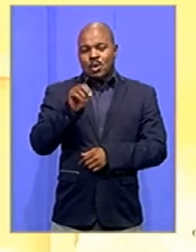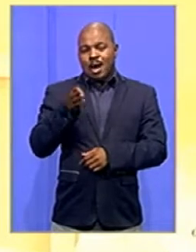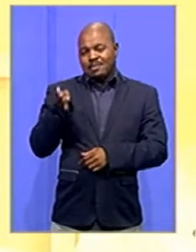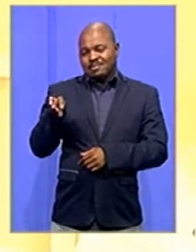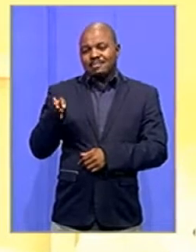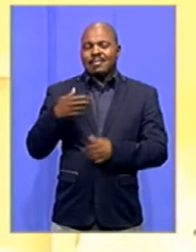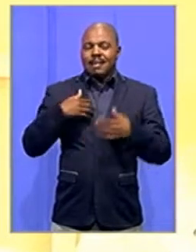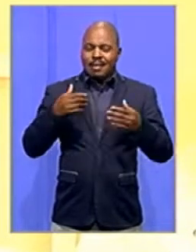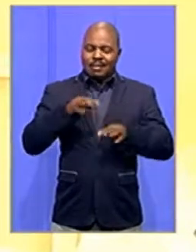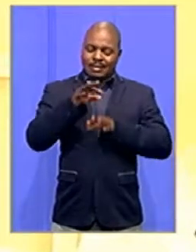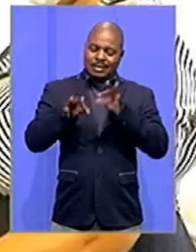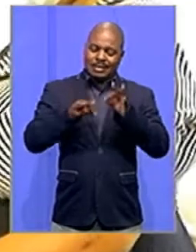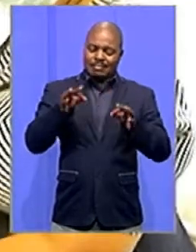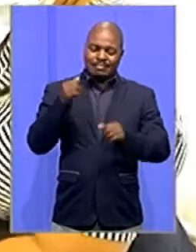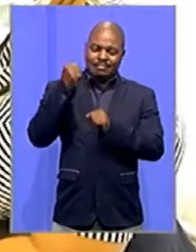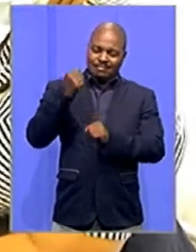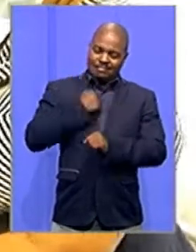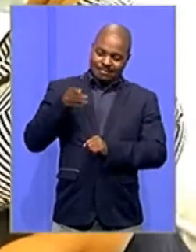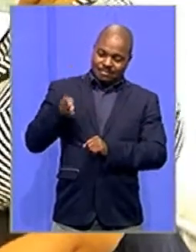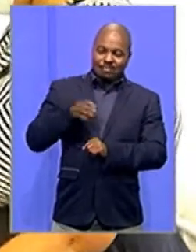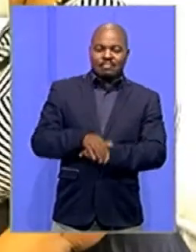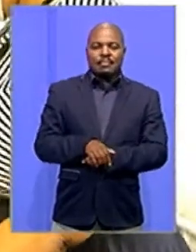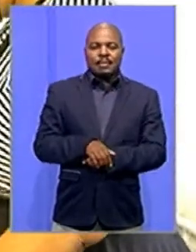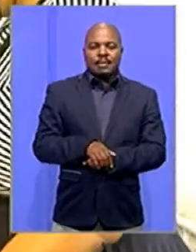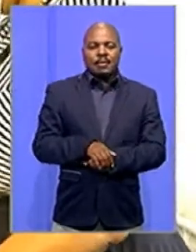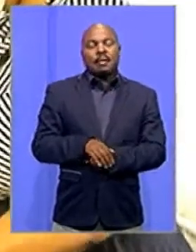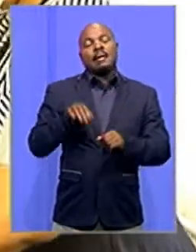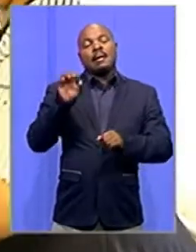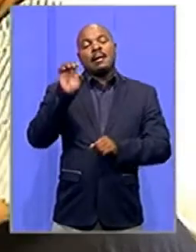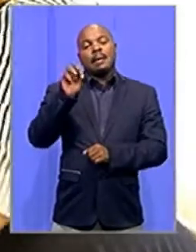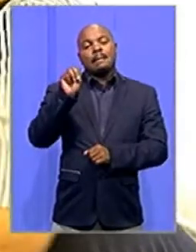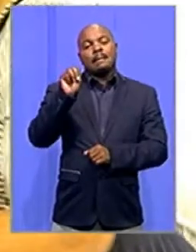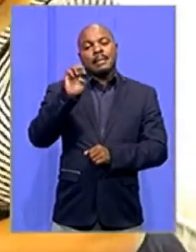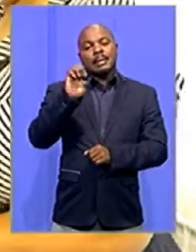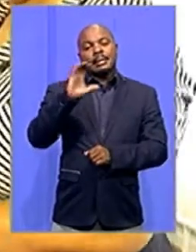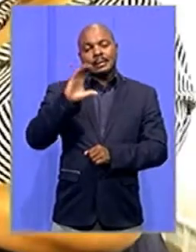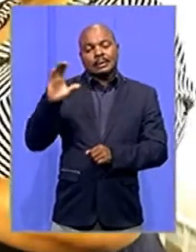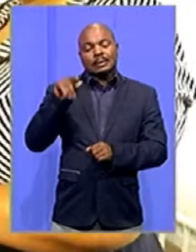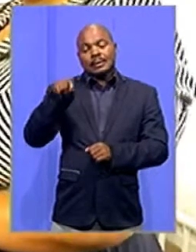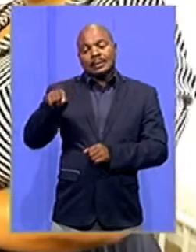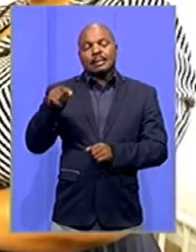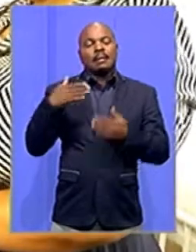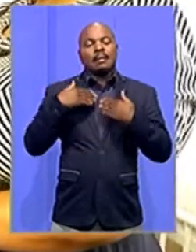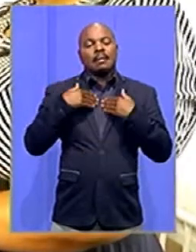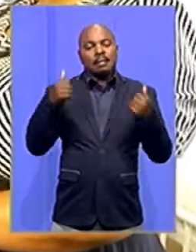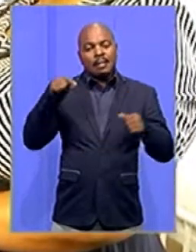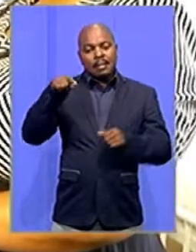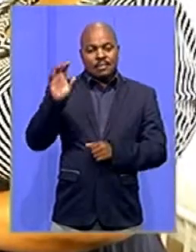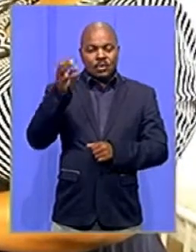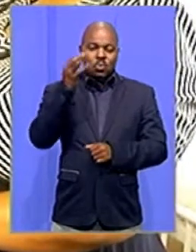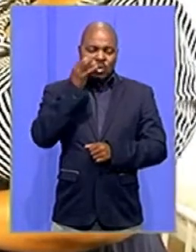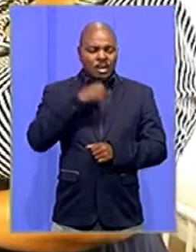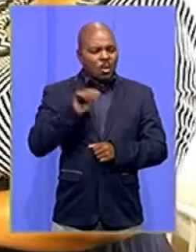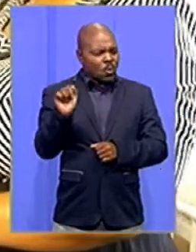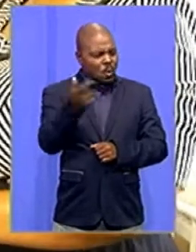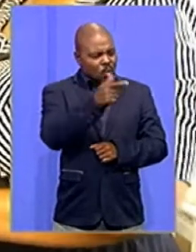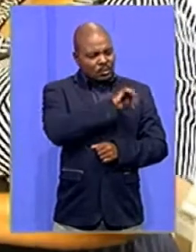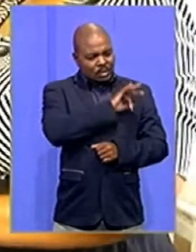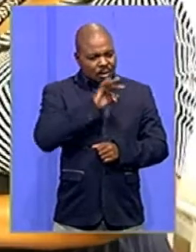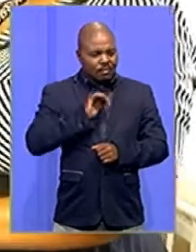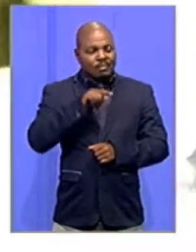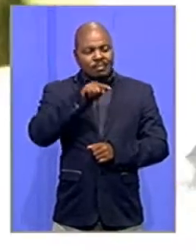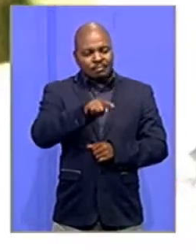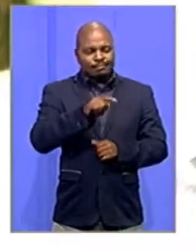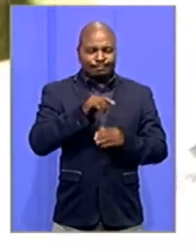happy Christmas here? Le tona la bophelo Free State le re basebeletsi ba lefapha ba tla dula ba latela methati yotlhe ya